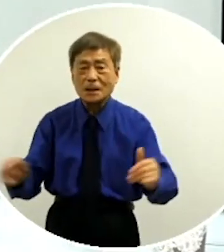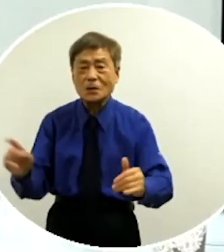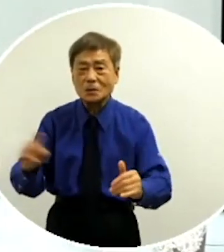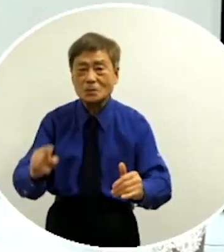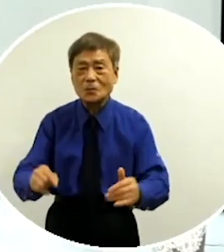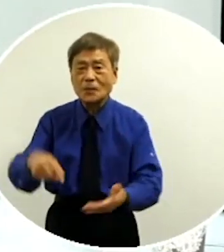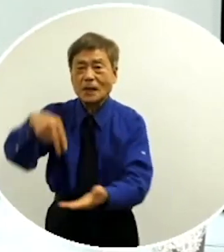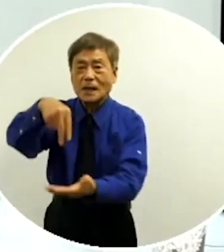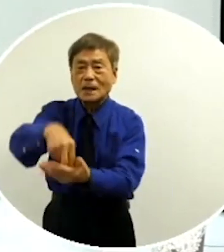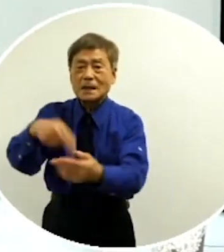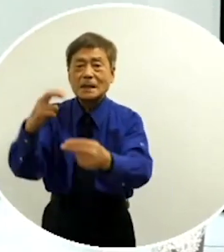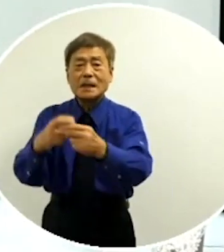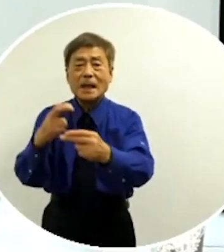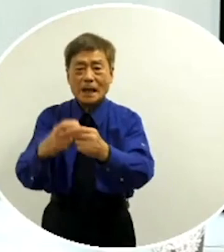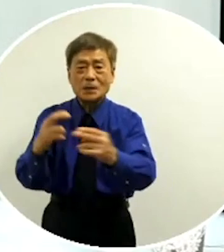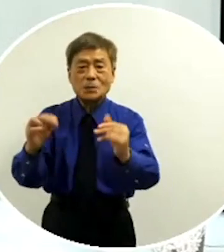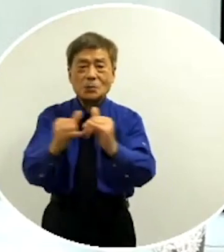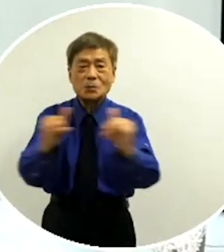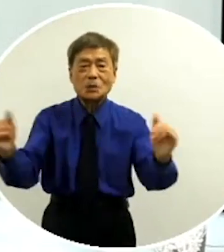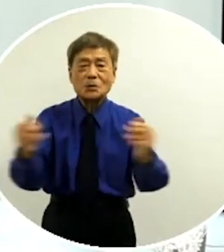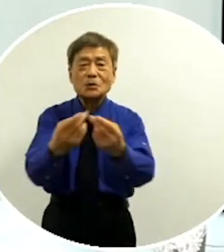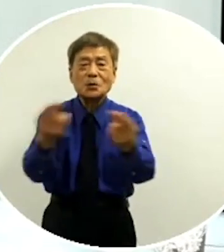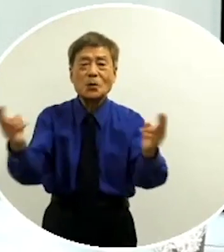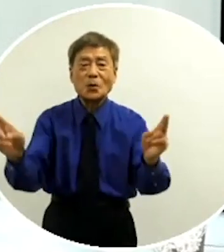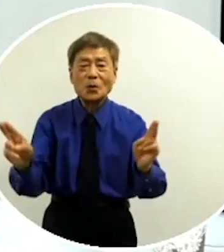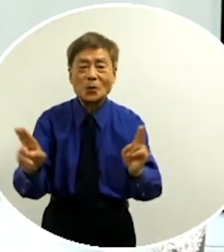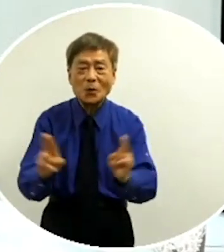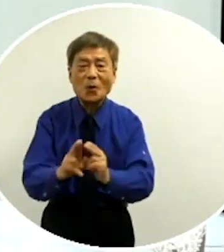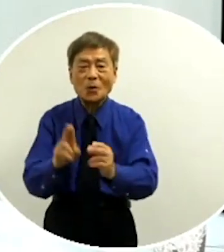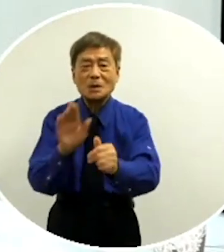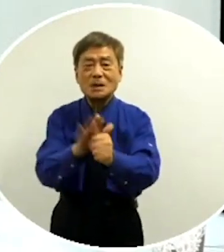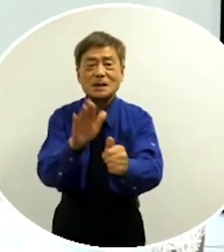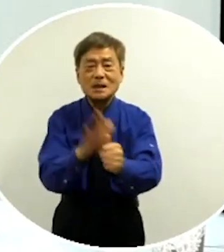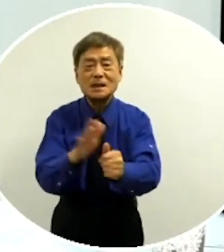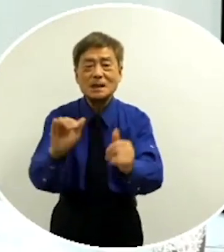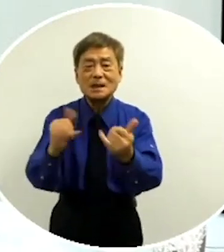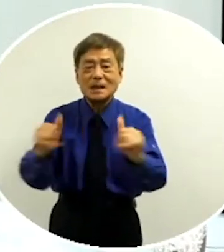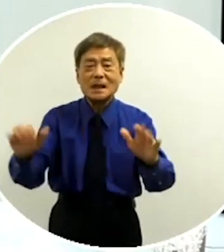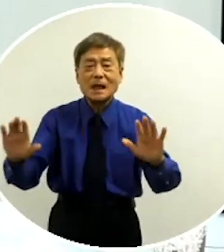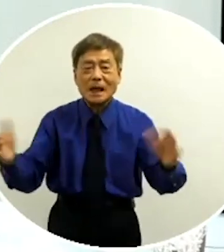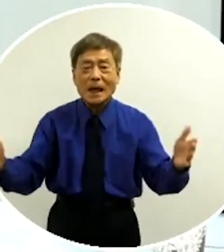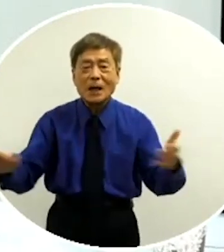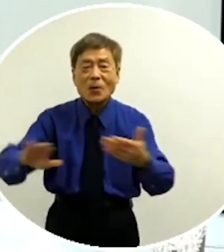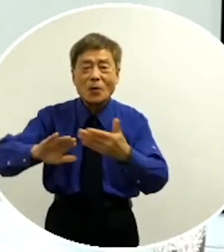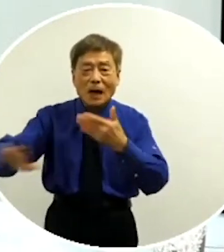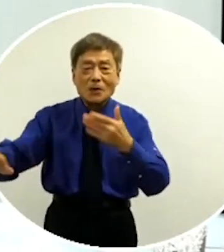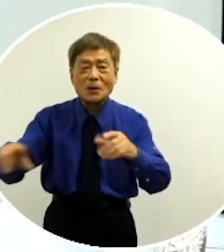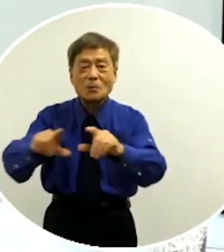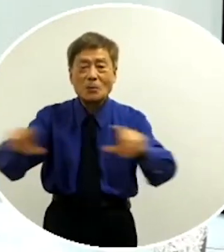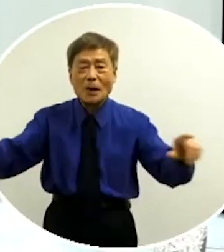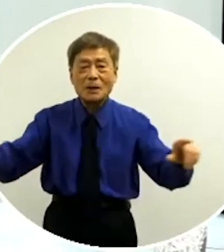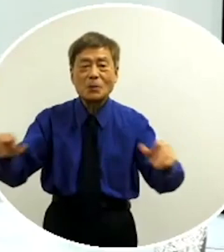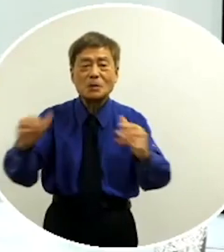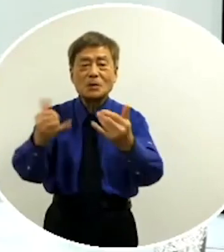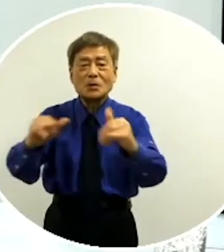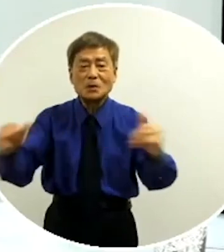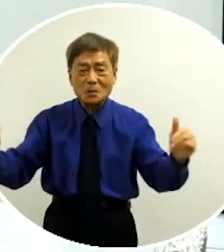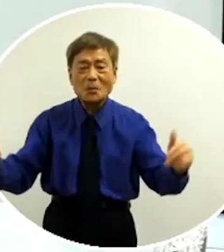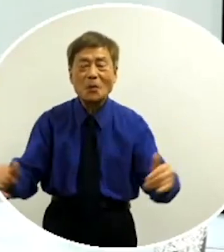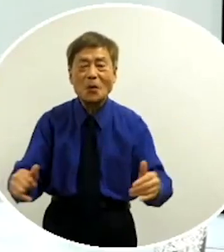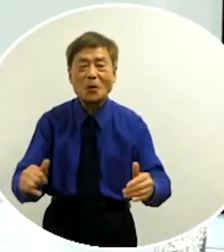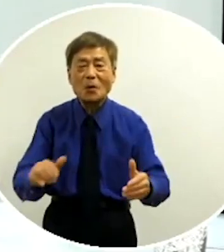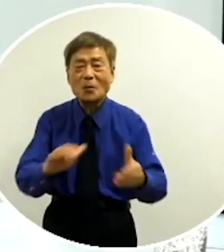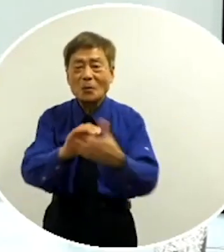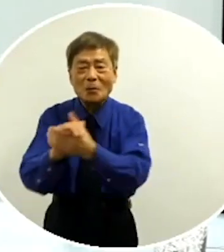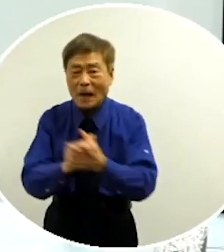民主党支持者でない人パートナーズいますよということをおっしゃっていただきましたけれどもそういう方々に入って入る入らなくてもいいんです